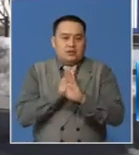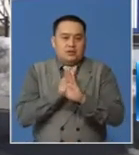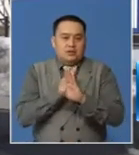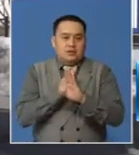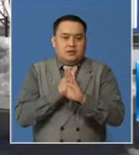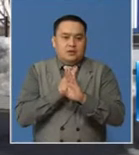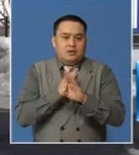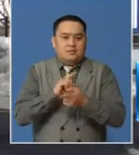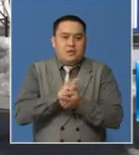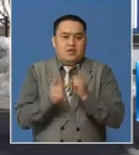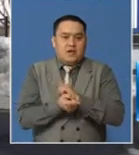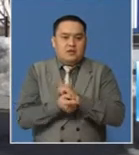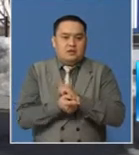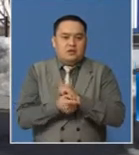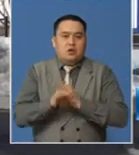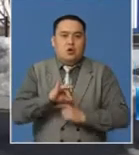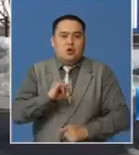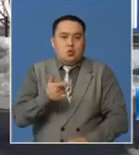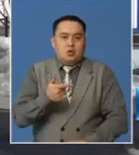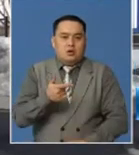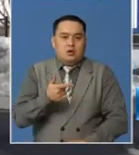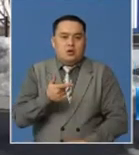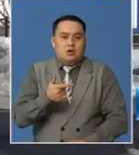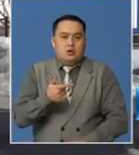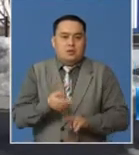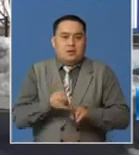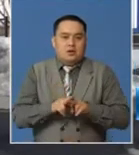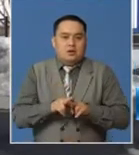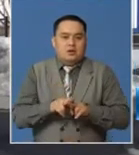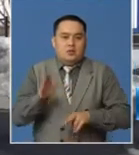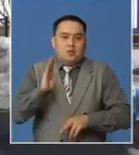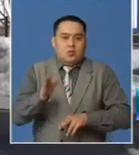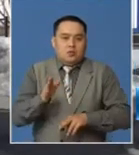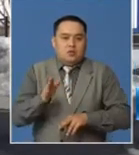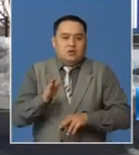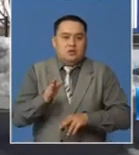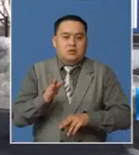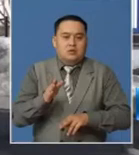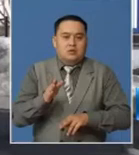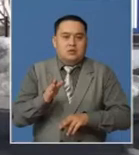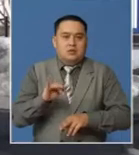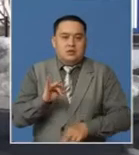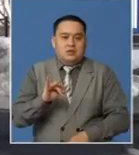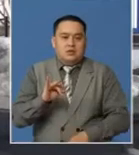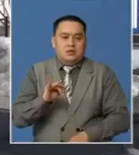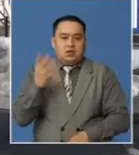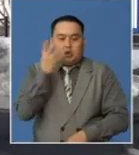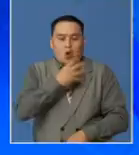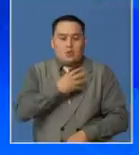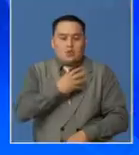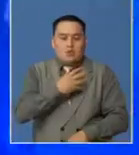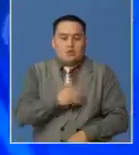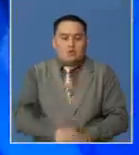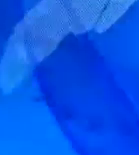атмосферный поток тоже меняется на юго-запад, поэтому с юга будет выход южных циклонов и теплых фронтов.